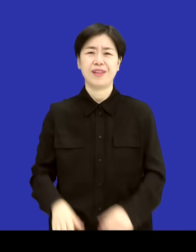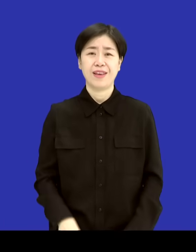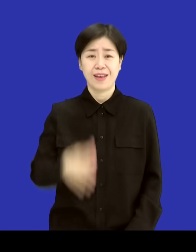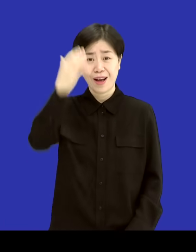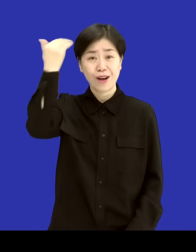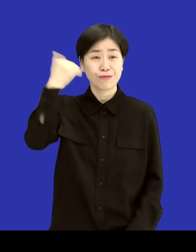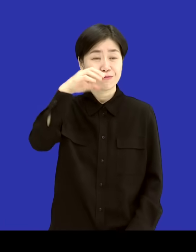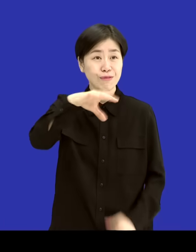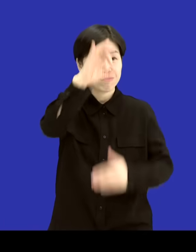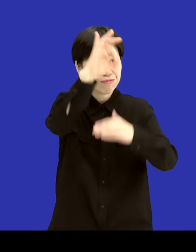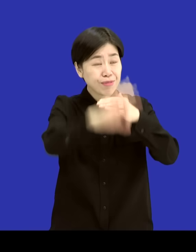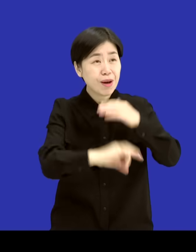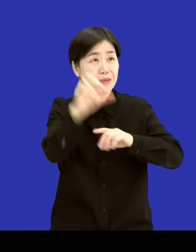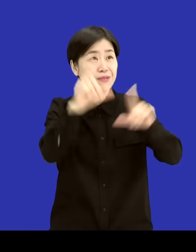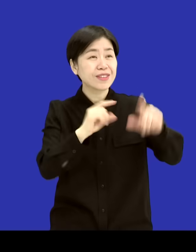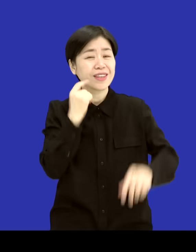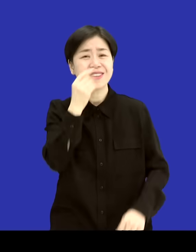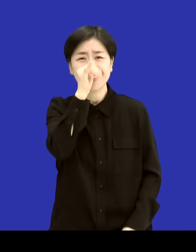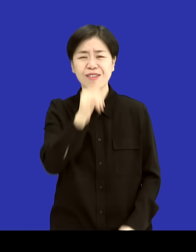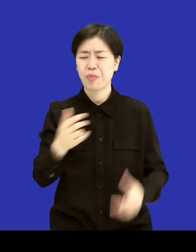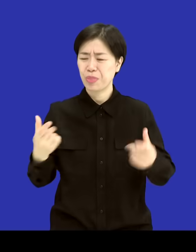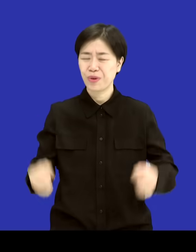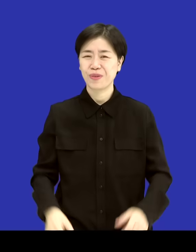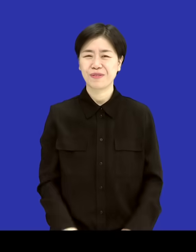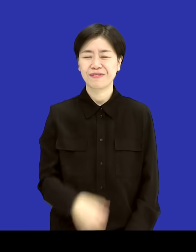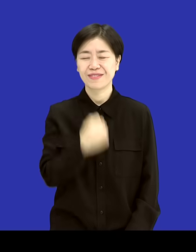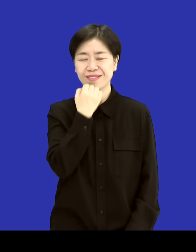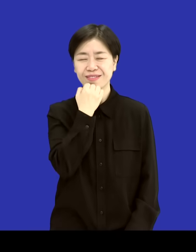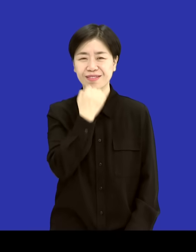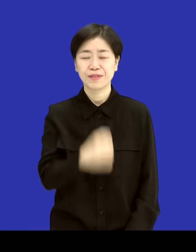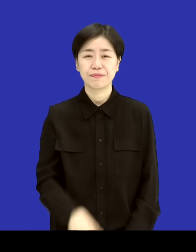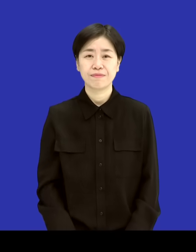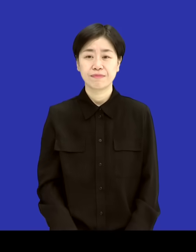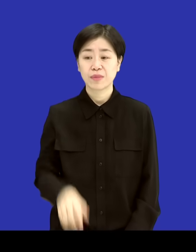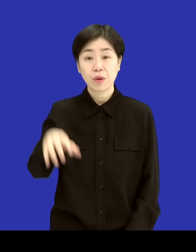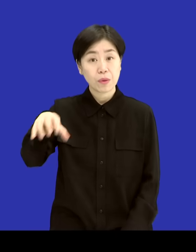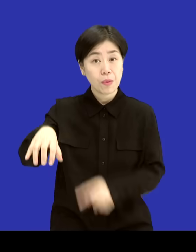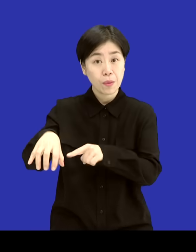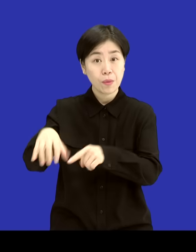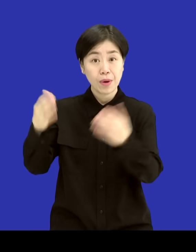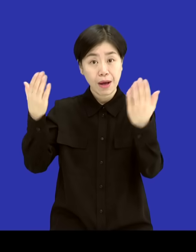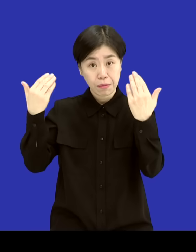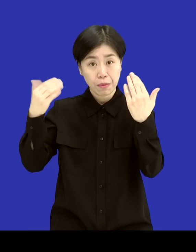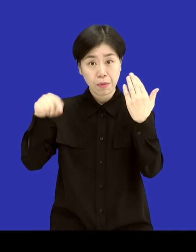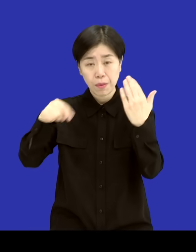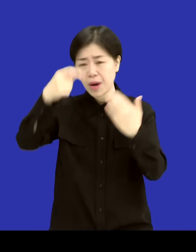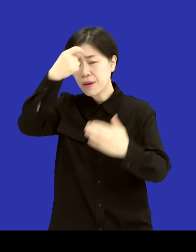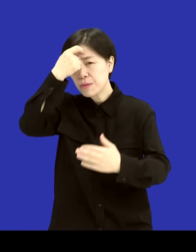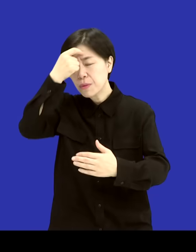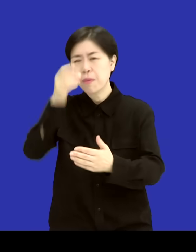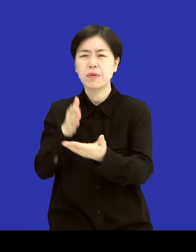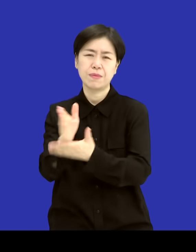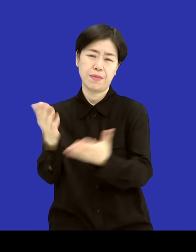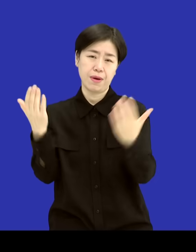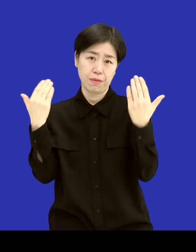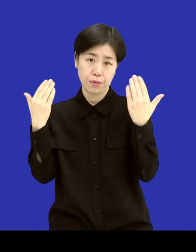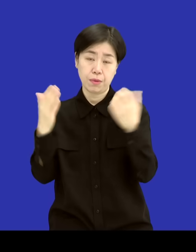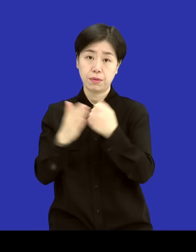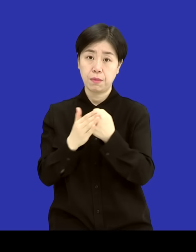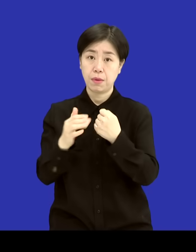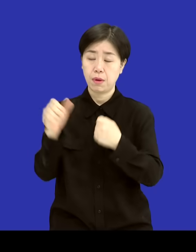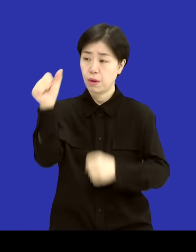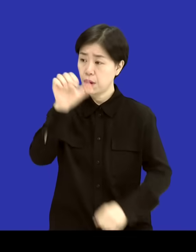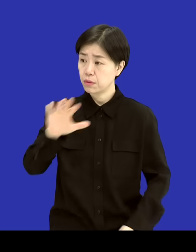한국도 노을은 좋아요. 근데 거기 기독교 학교라서 그런지 예. 그때는 좀 한국 분들이 많이 별로